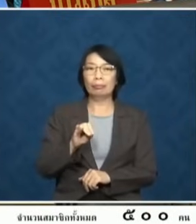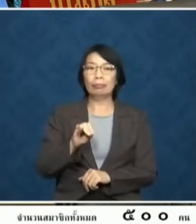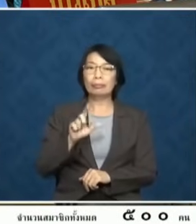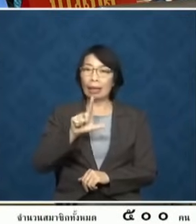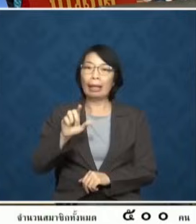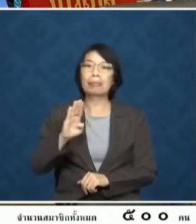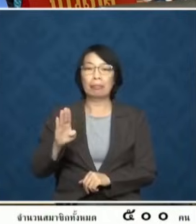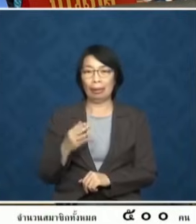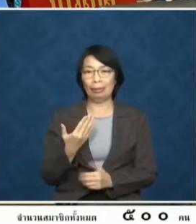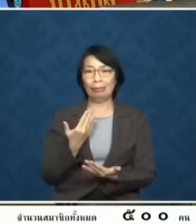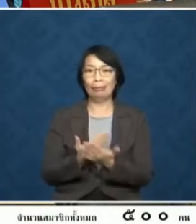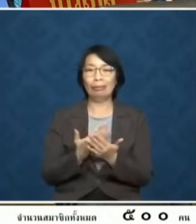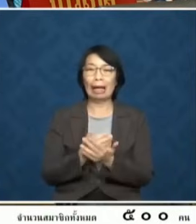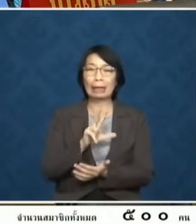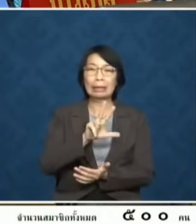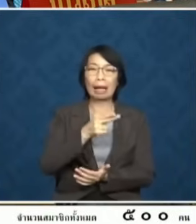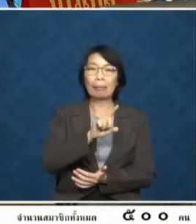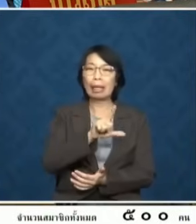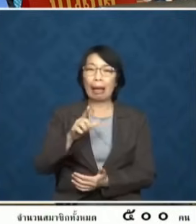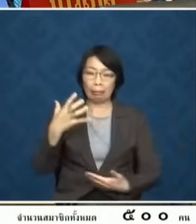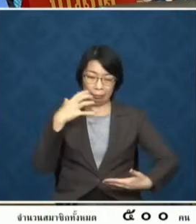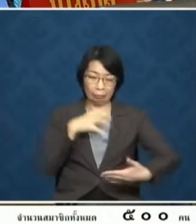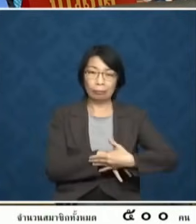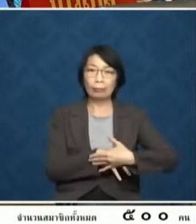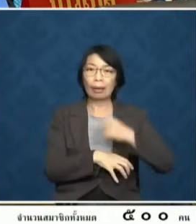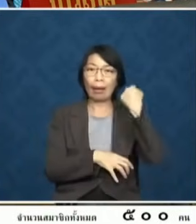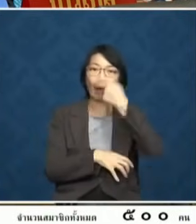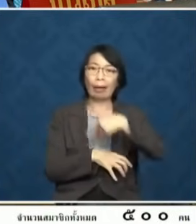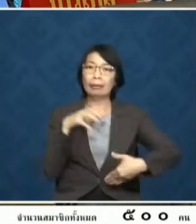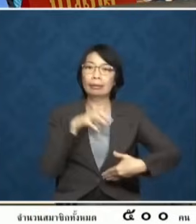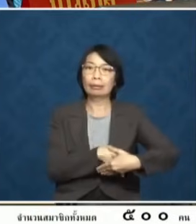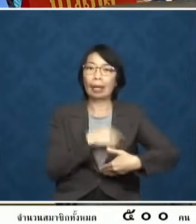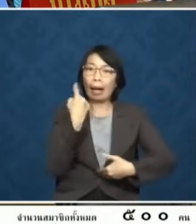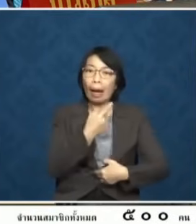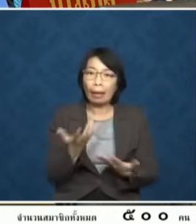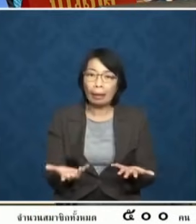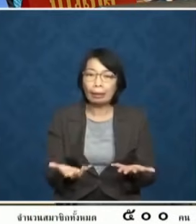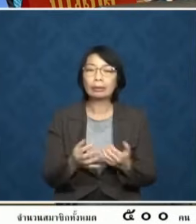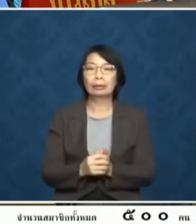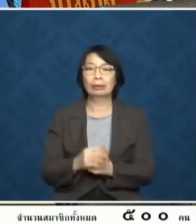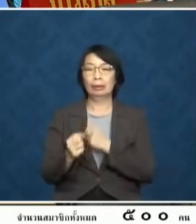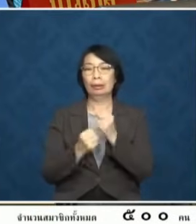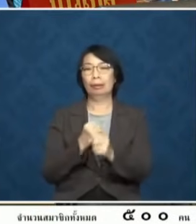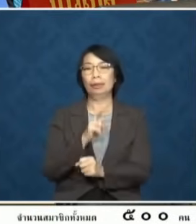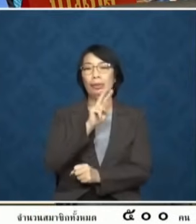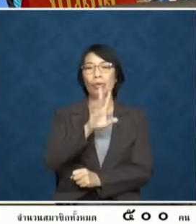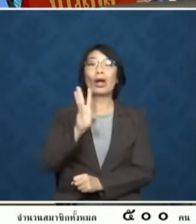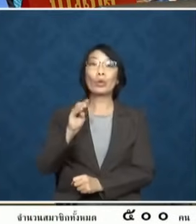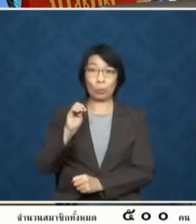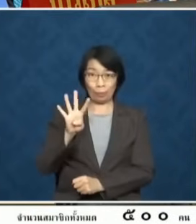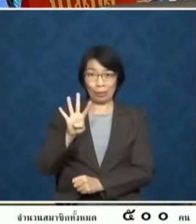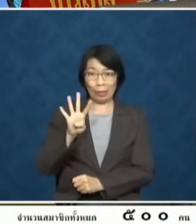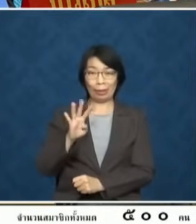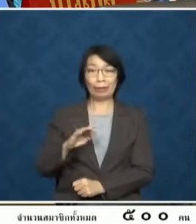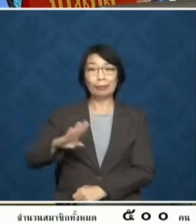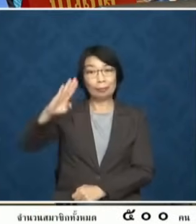กว่านี้ 30,000บาท 30,000ล้านเนี่ยเข้ากระเป๋าใครไม่เพียงเท่านั้นค่ะท่านประธานปี 64ที่ผ่านมาค่ะกอง